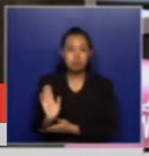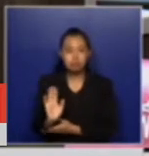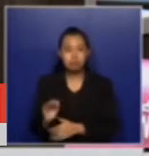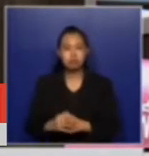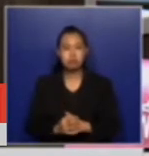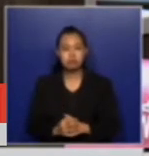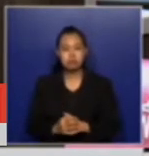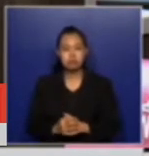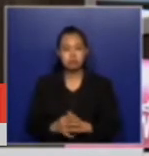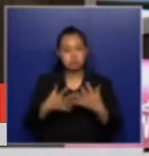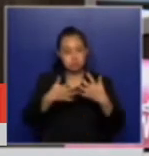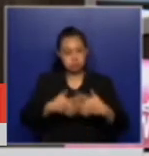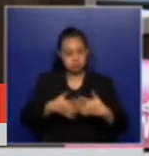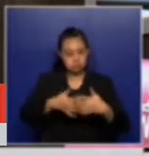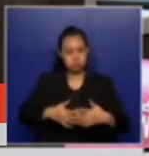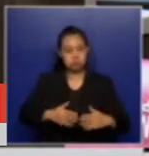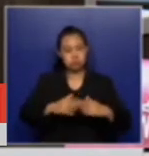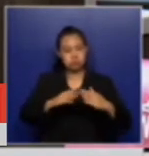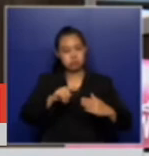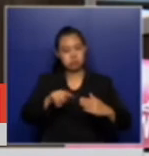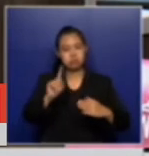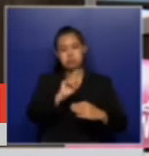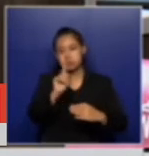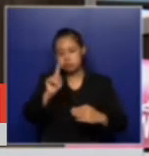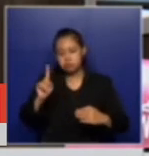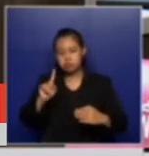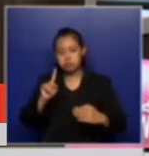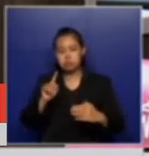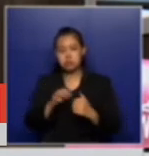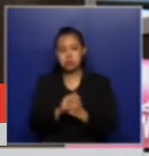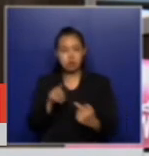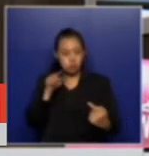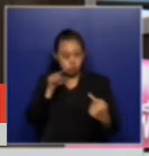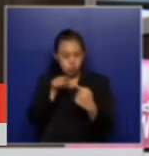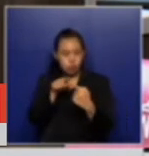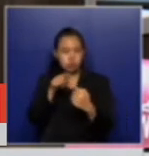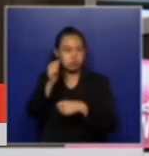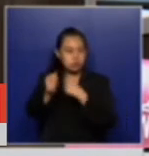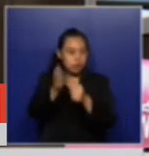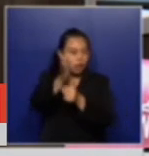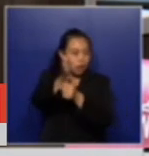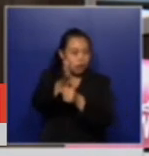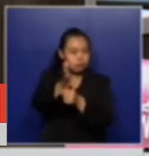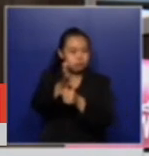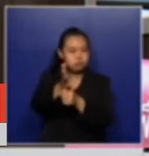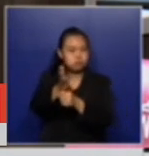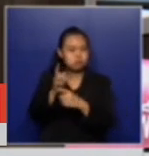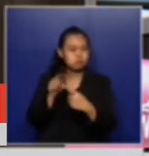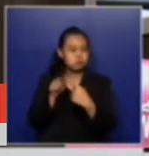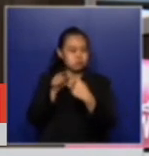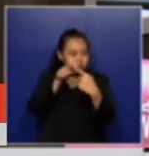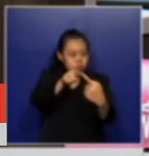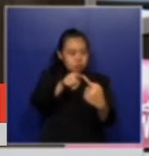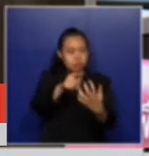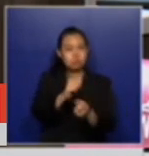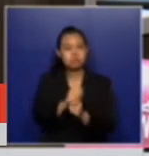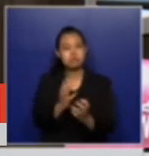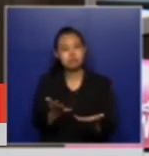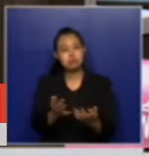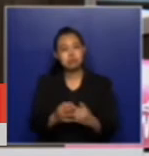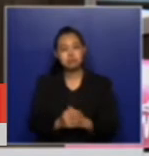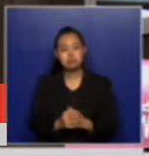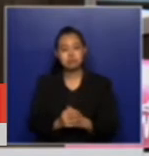มใดควรจะเป็นเป้าหมายในระยะ5ปีข้างหน้าเราจะเอาประเท